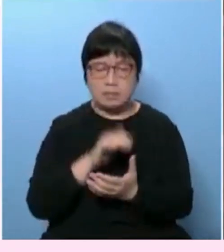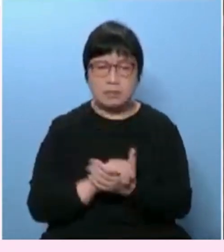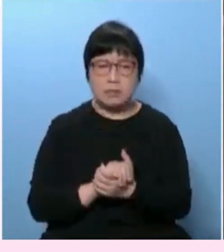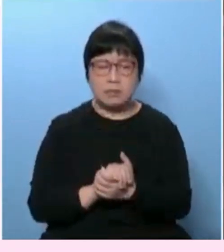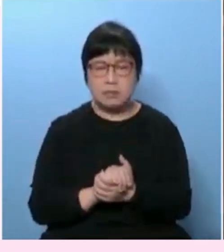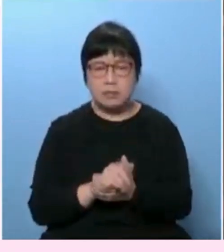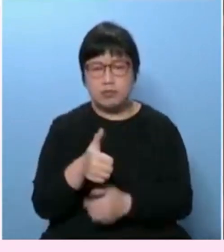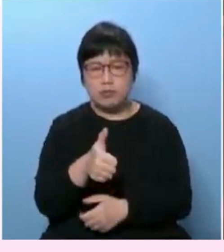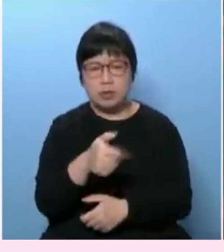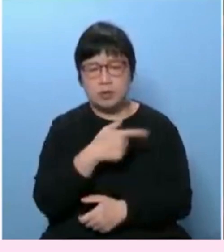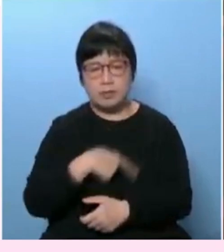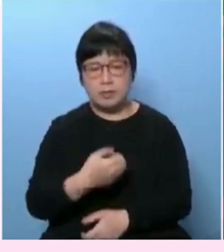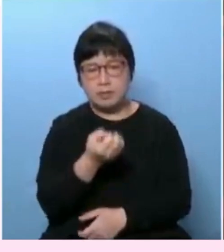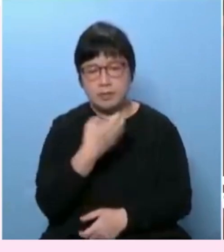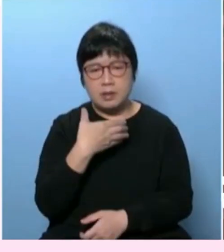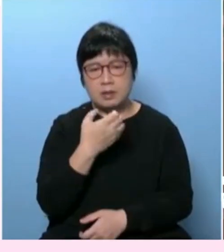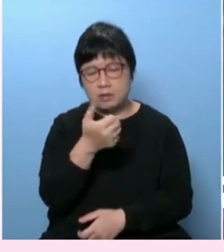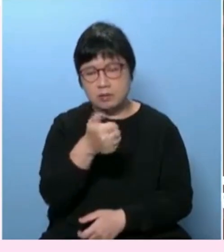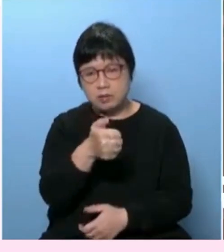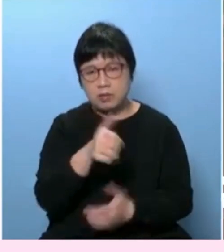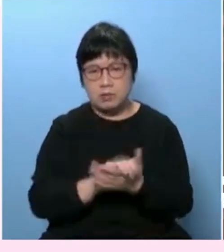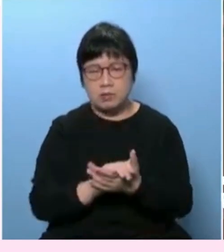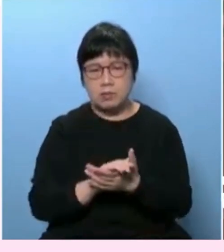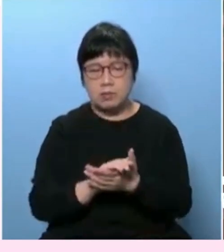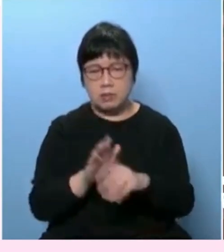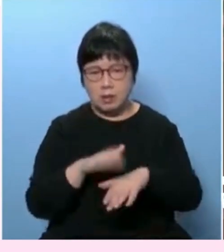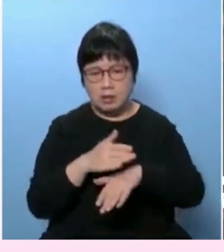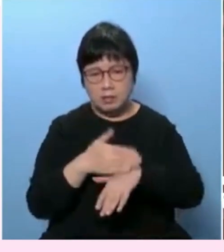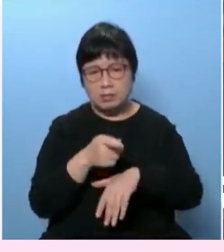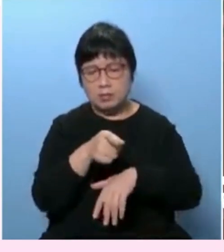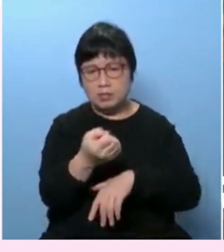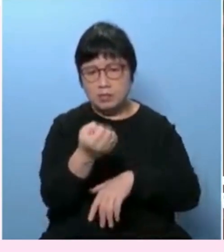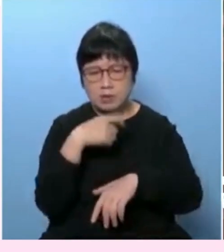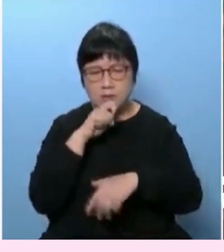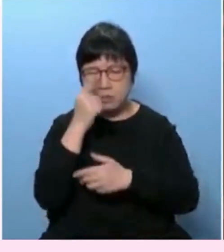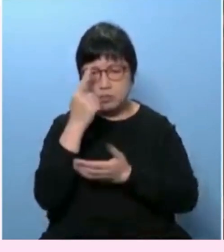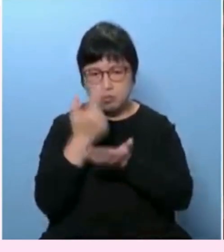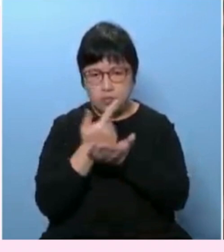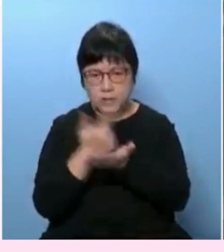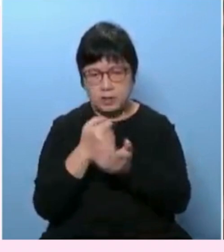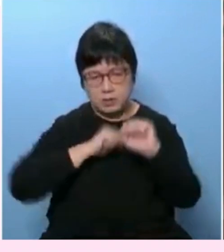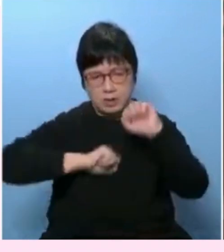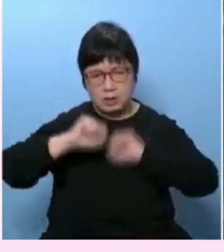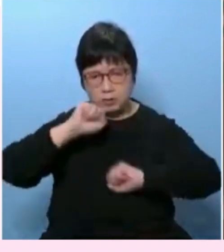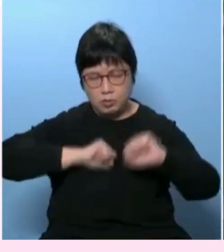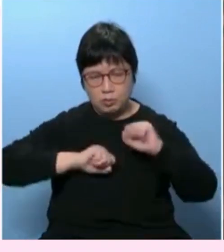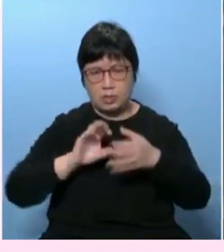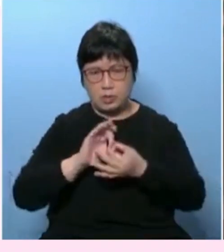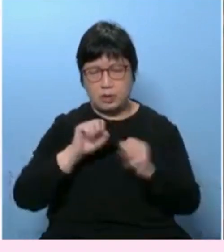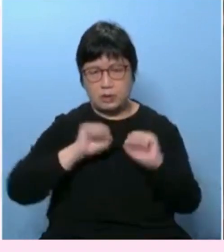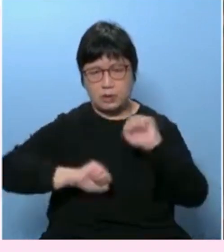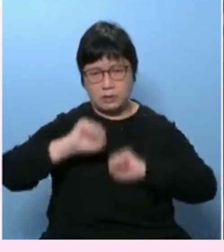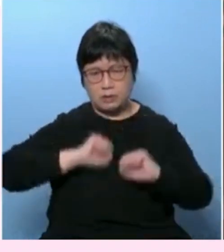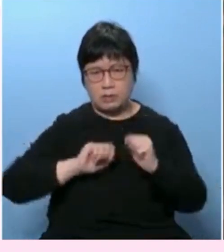多謝謝議員的提問。其實剛才謝議員在那個提問裡面有一個重點，就是態度，就是我們怎樣